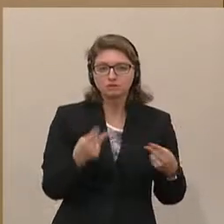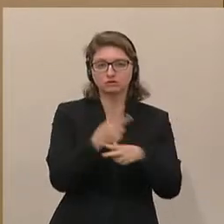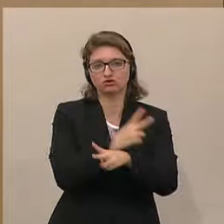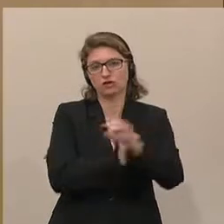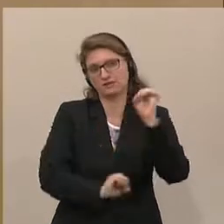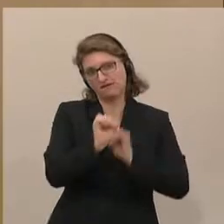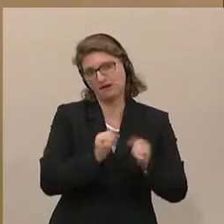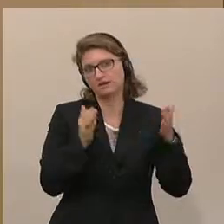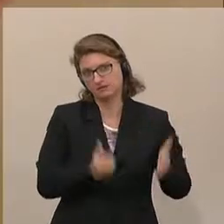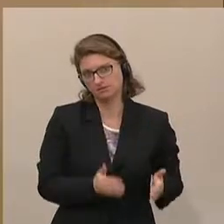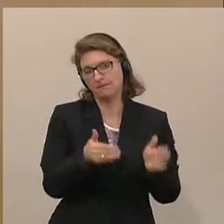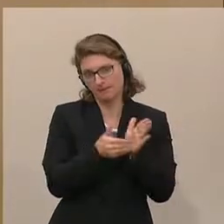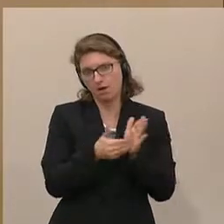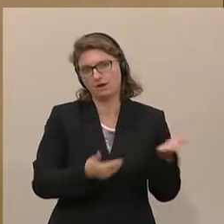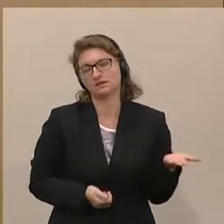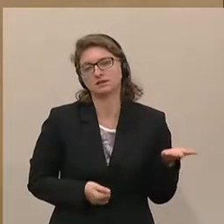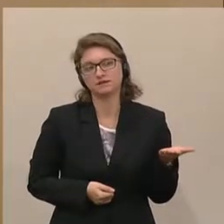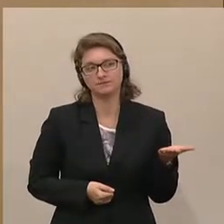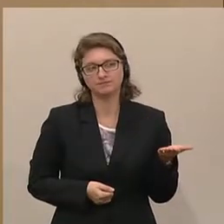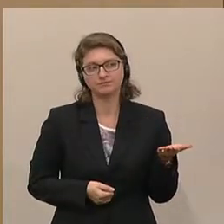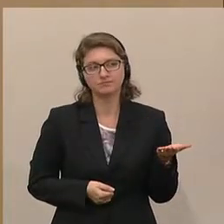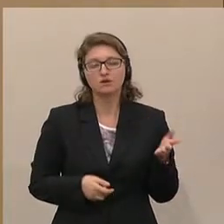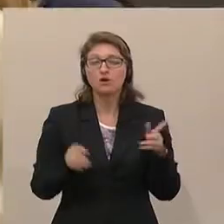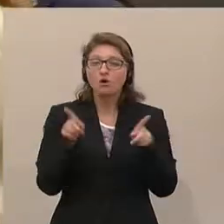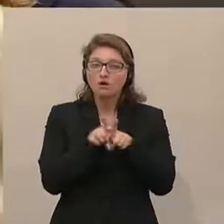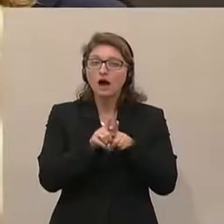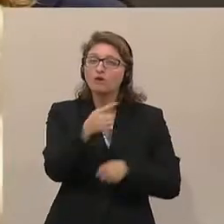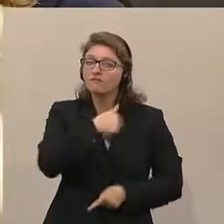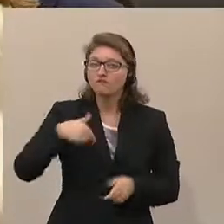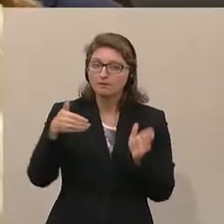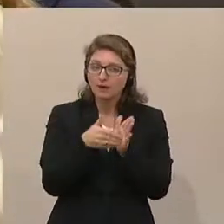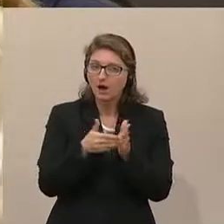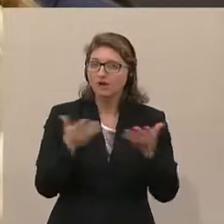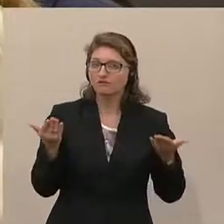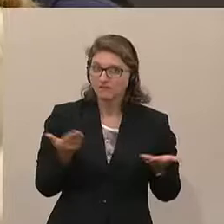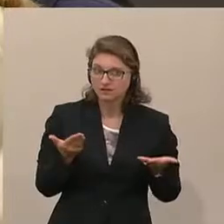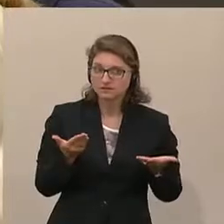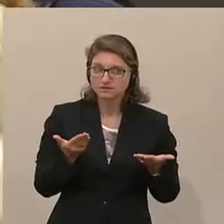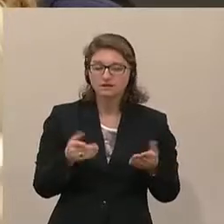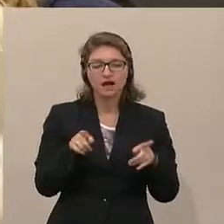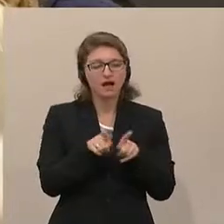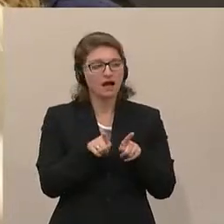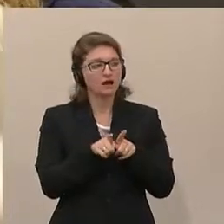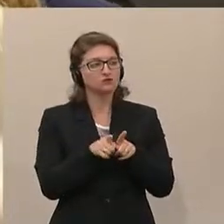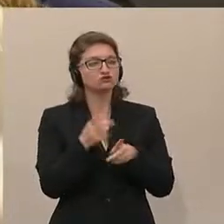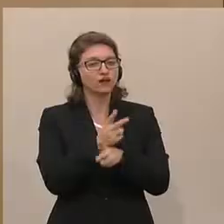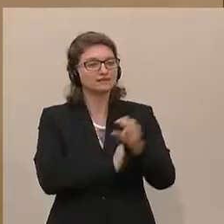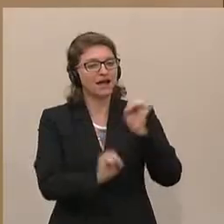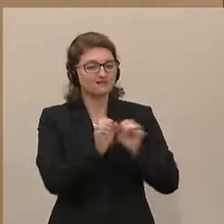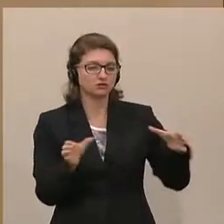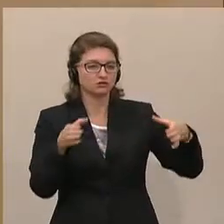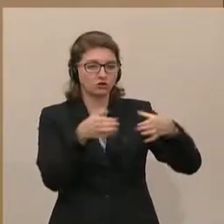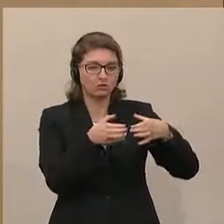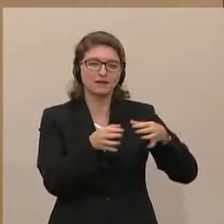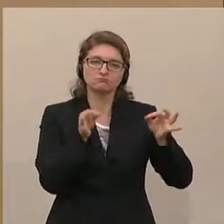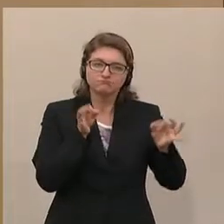Bundesstaatsanwalt. Und wir brauchen eine entsprechend ausgestattete